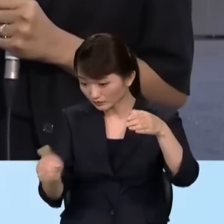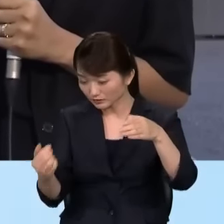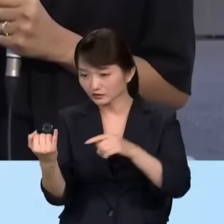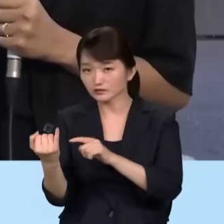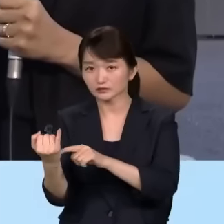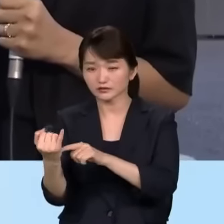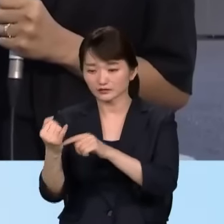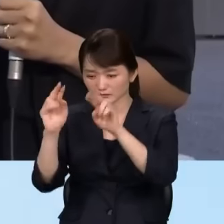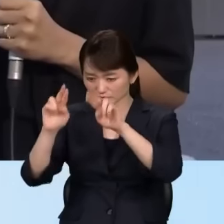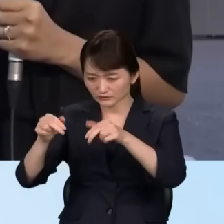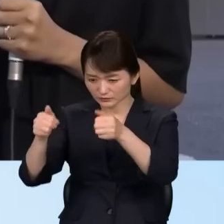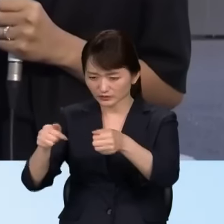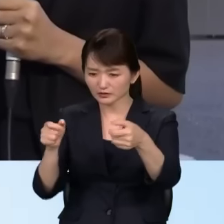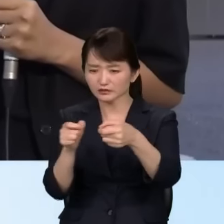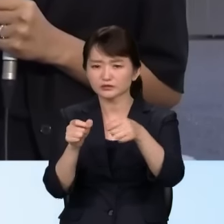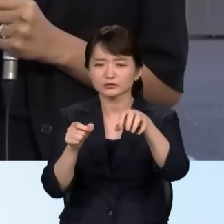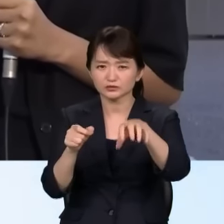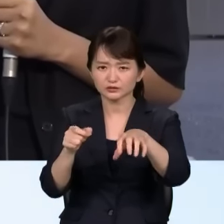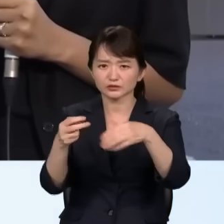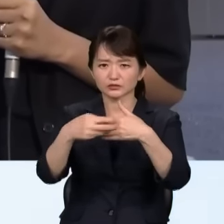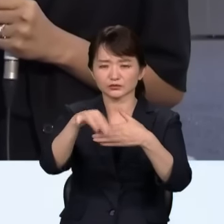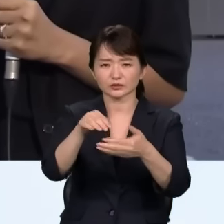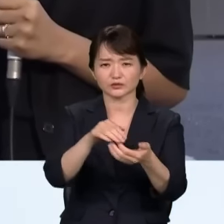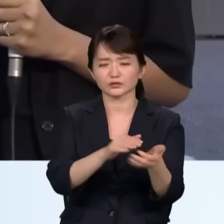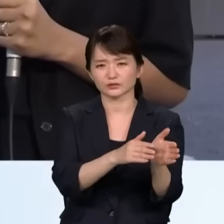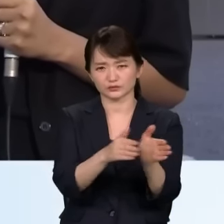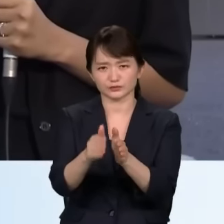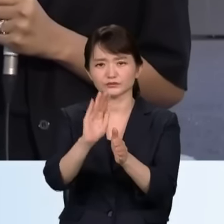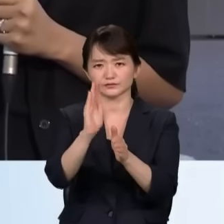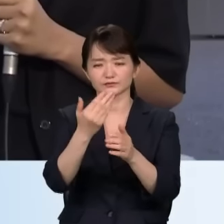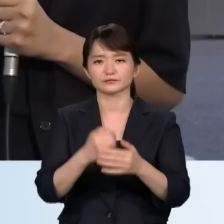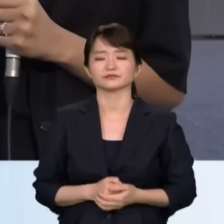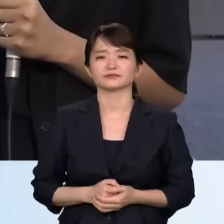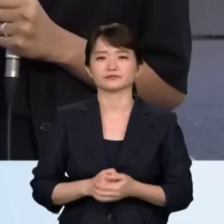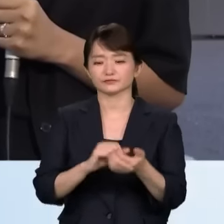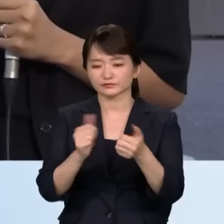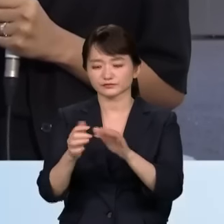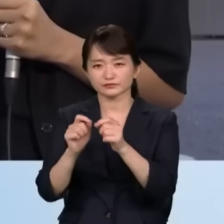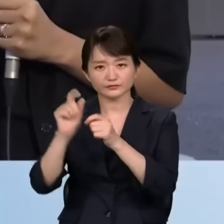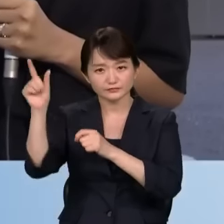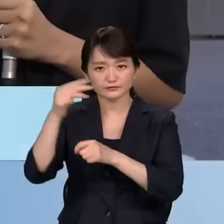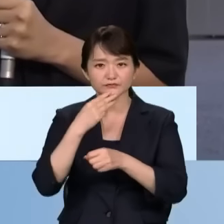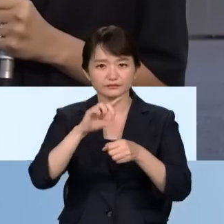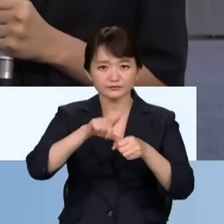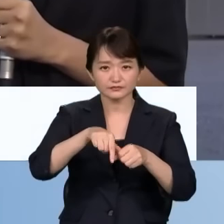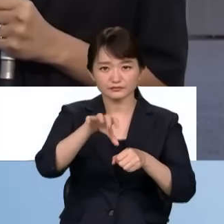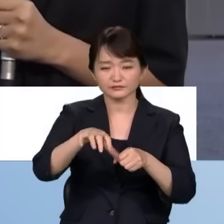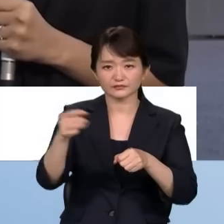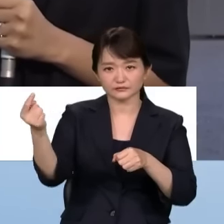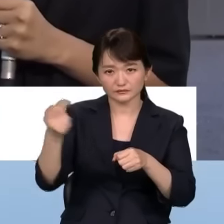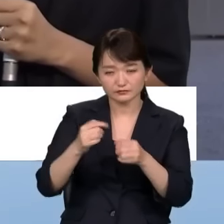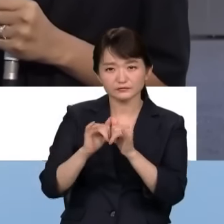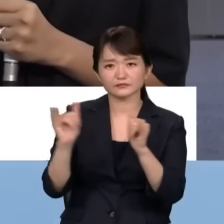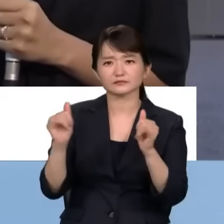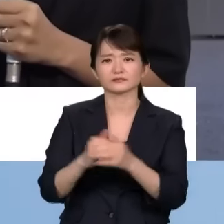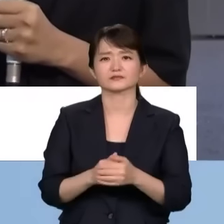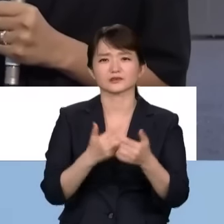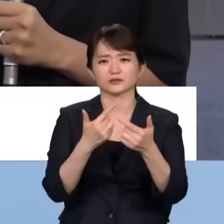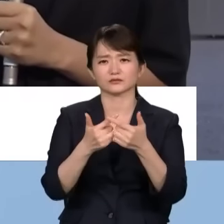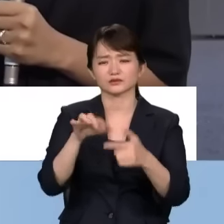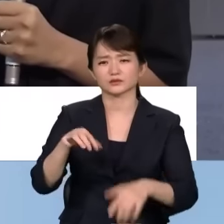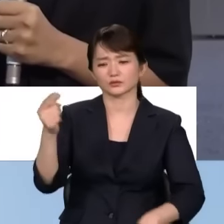빈소도 이 근처 다른 병원에 마련이 됐습니다. 희생자 대부분이요. 그 수도권에서 온 사람들이었지만 부산에서